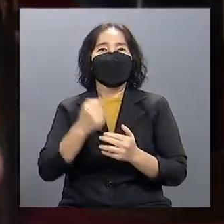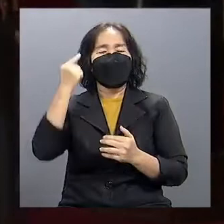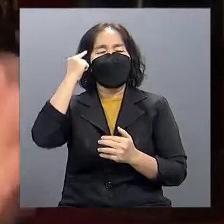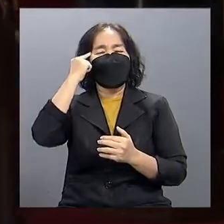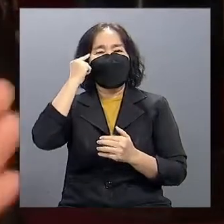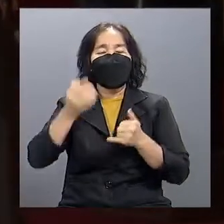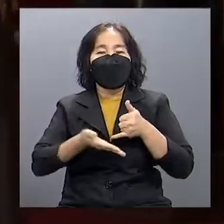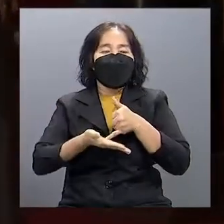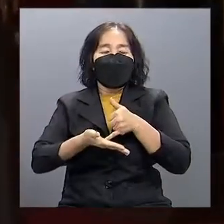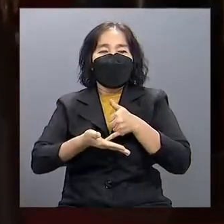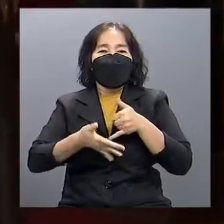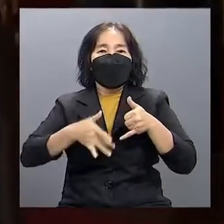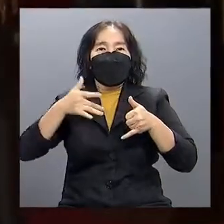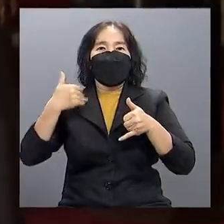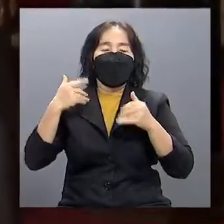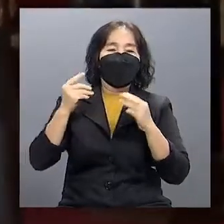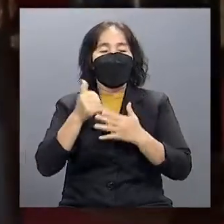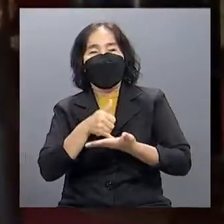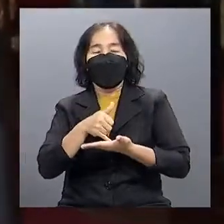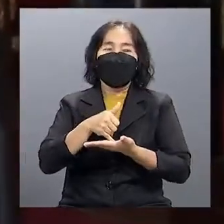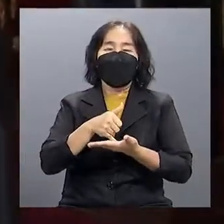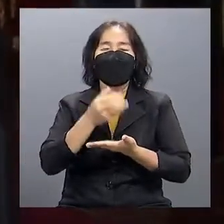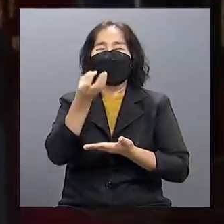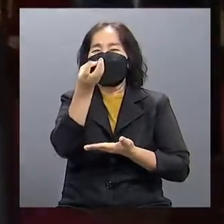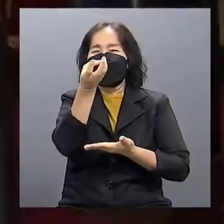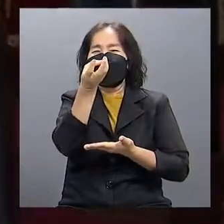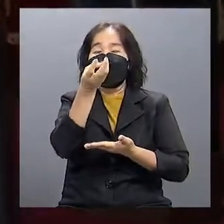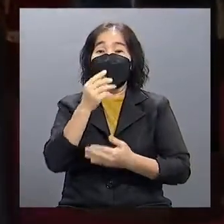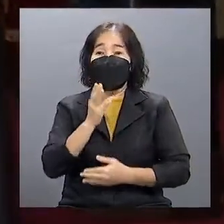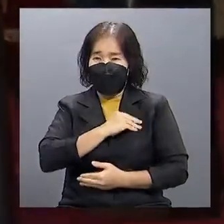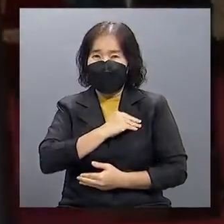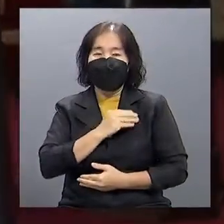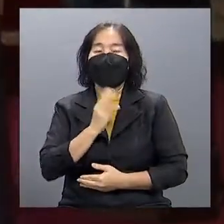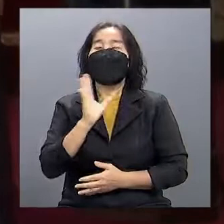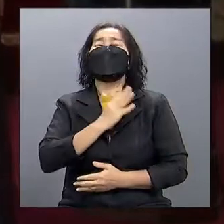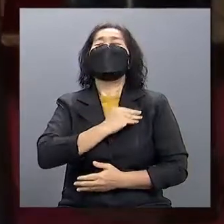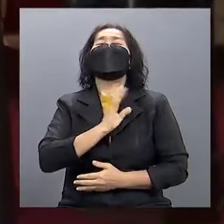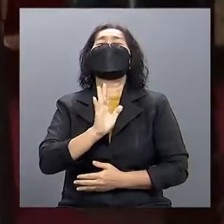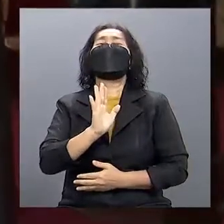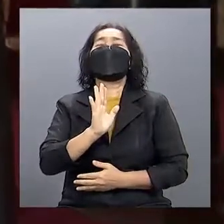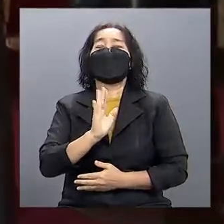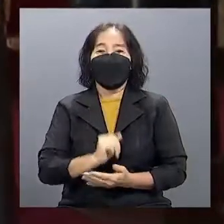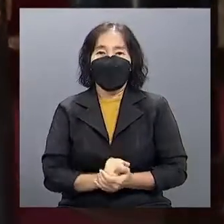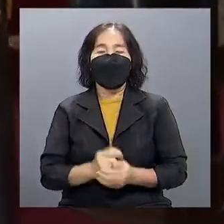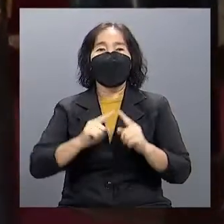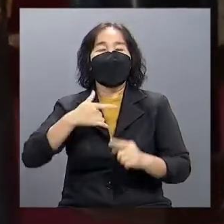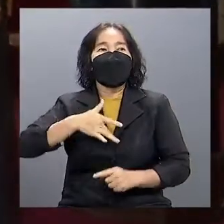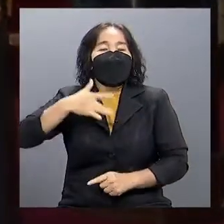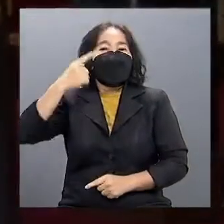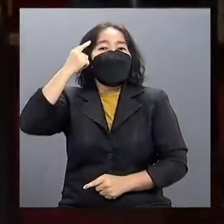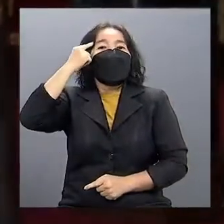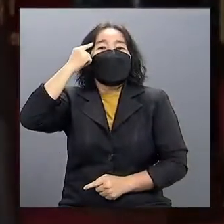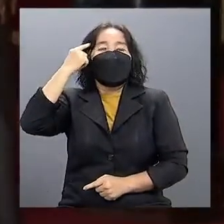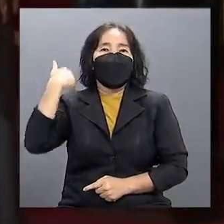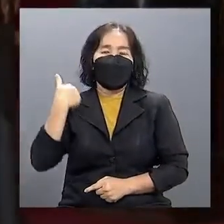แบบคงเคงแป๊บนึงอะค่ะ หวาดกลัวอะไรหรือเปล่า ไม่ค่ะเฉยๆนะคะไม่รู้ด้วยค่ะว่าเมื่อคืนเกิดแผ่นดินไหวจนเมื่อเช้า